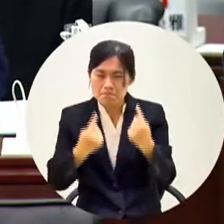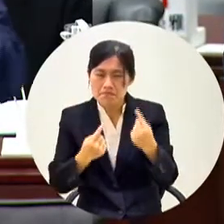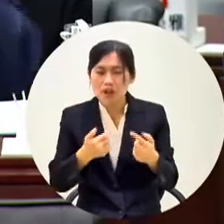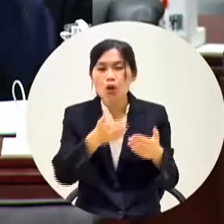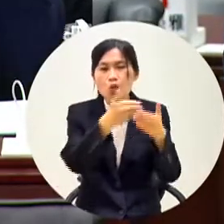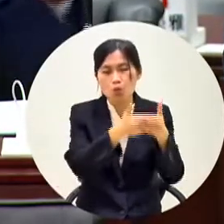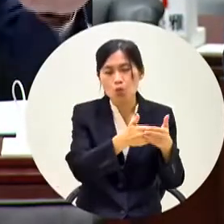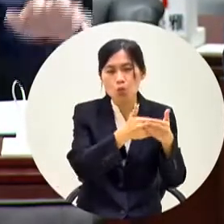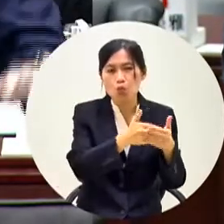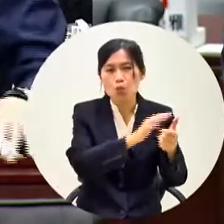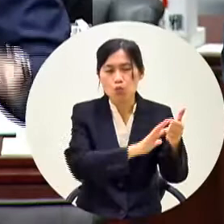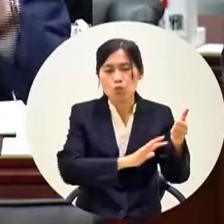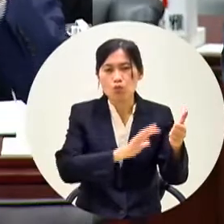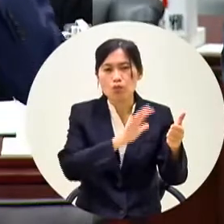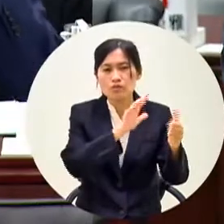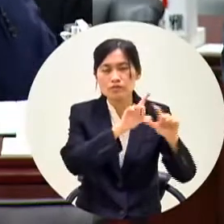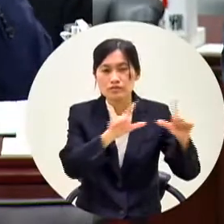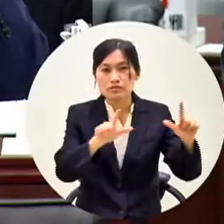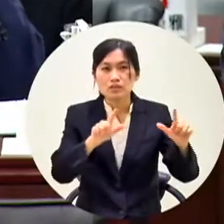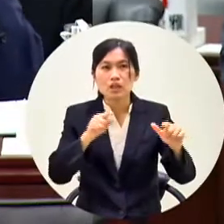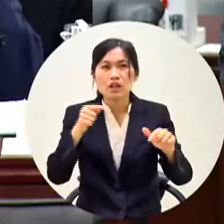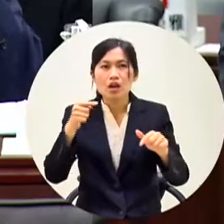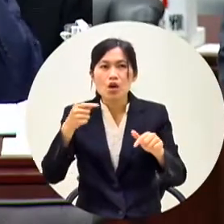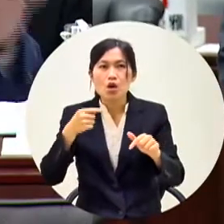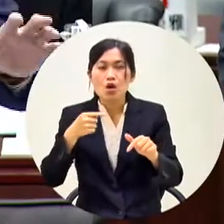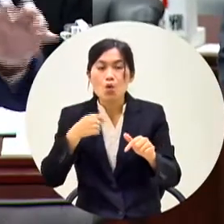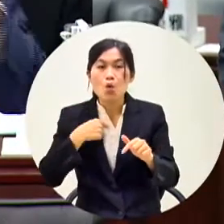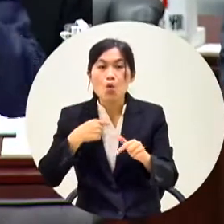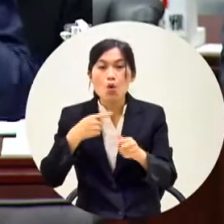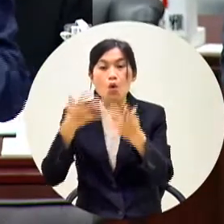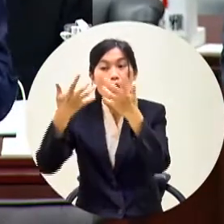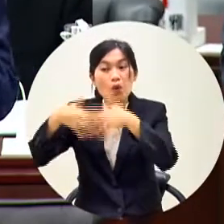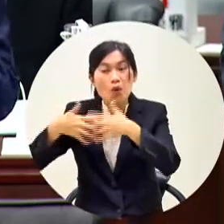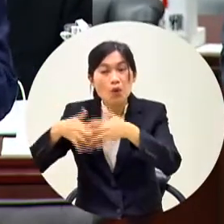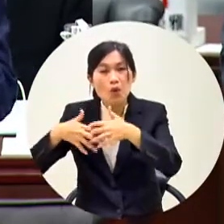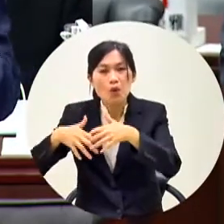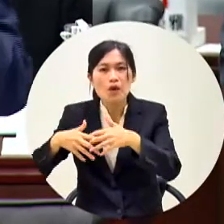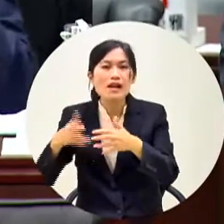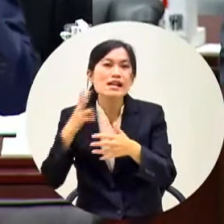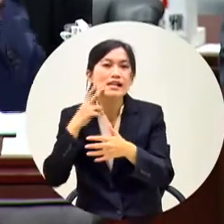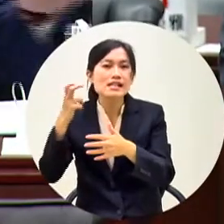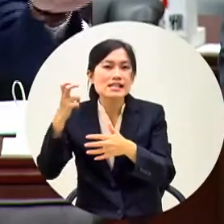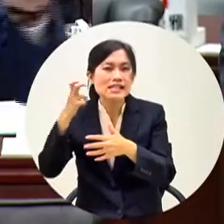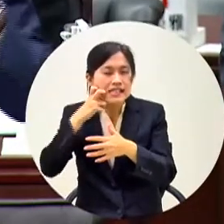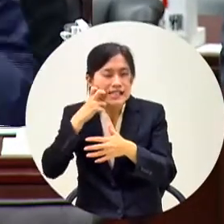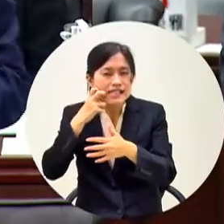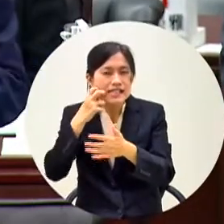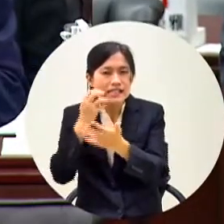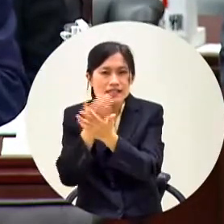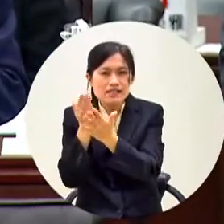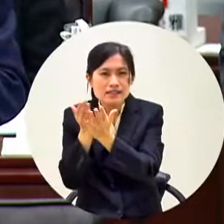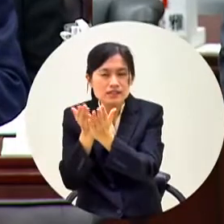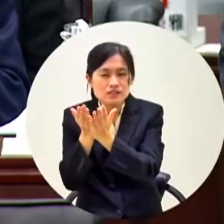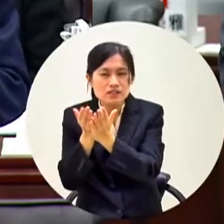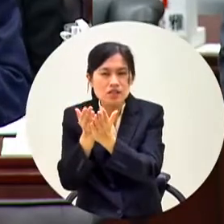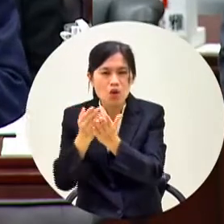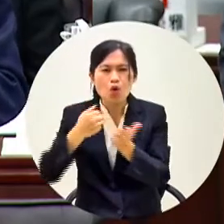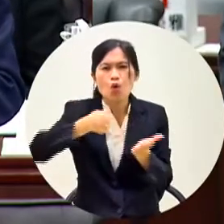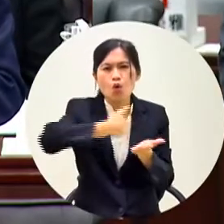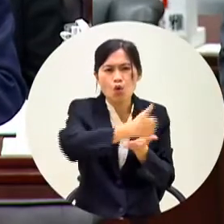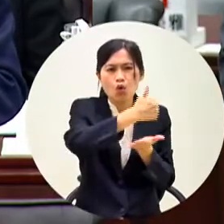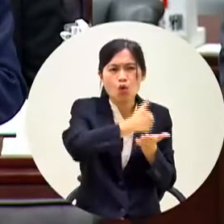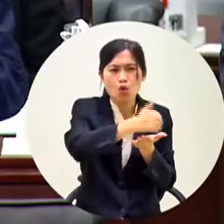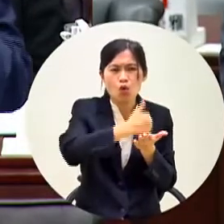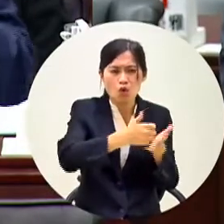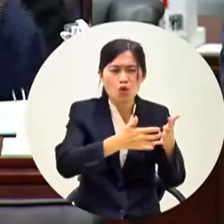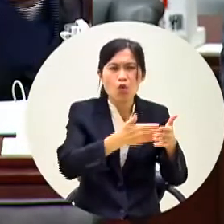的工具机，咱的这个钢铁、钉钉，都销往中国的数量也是非常